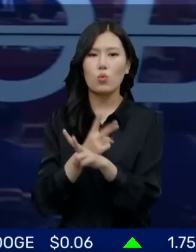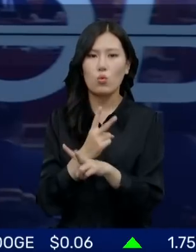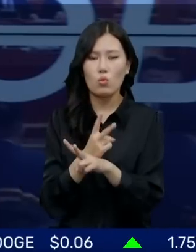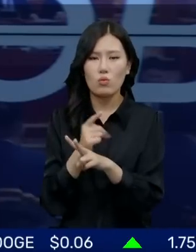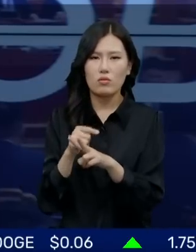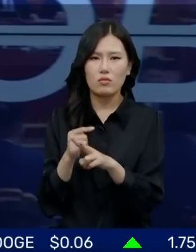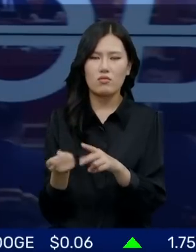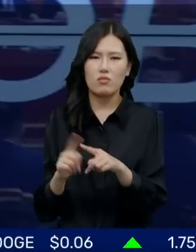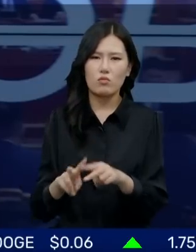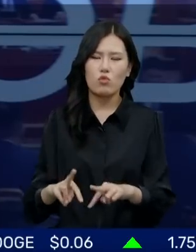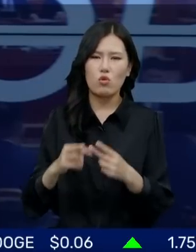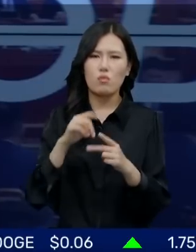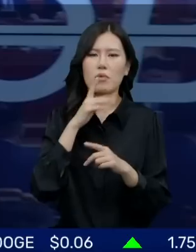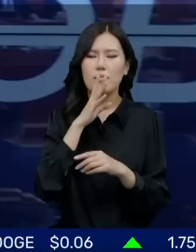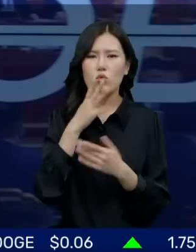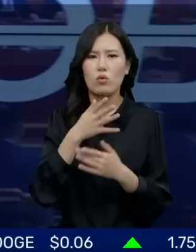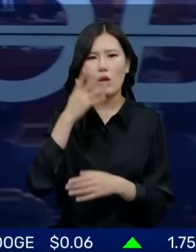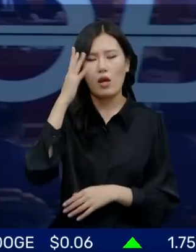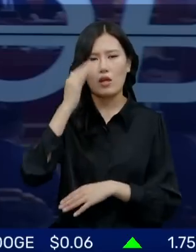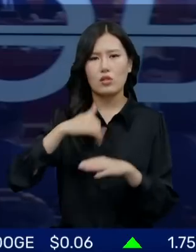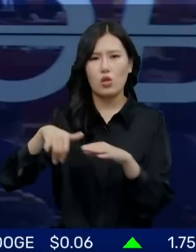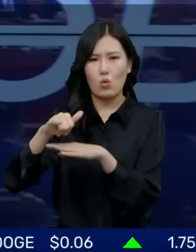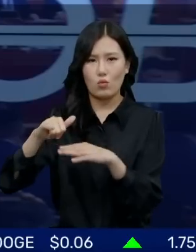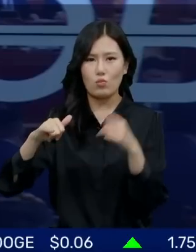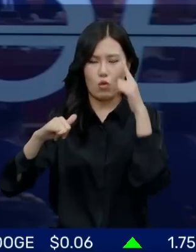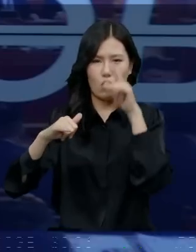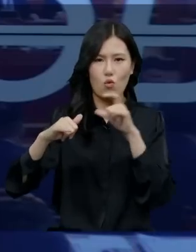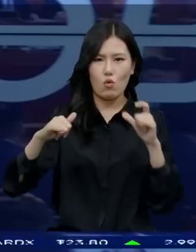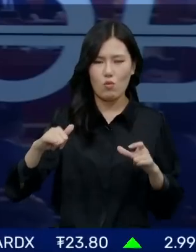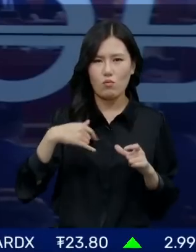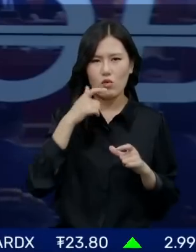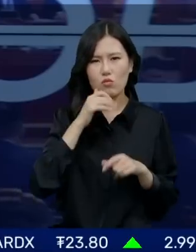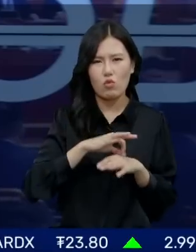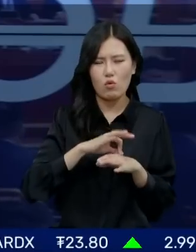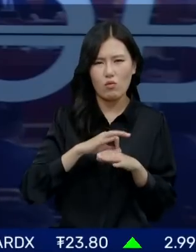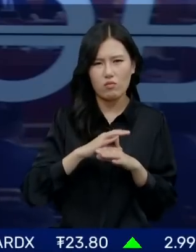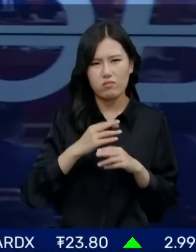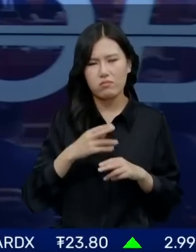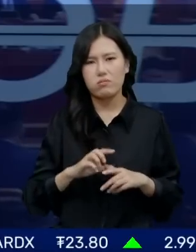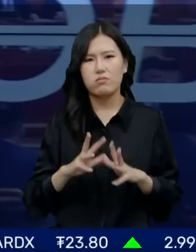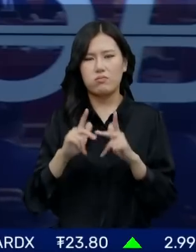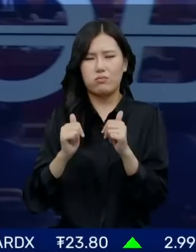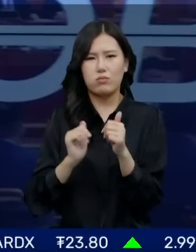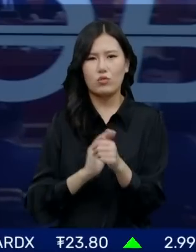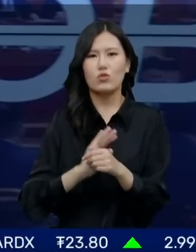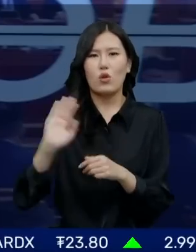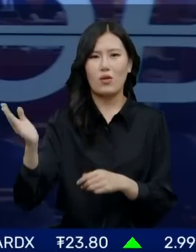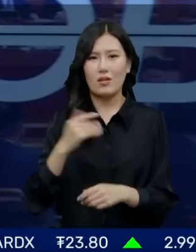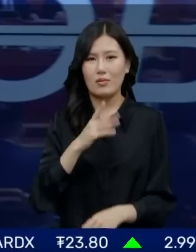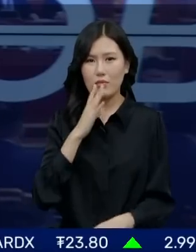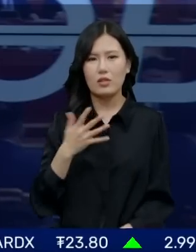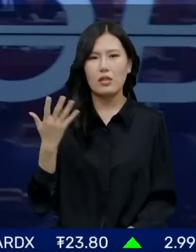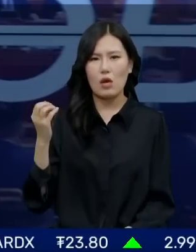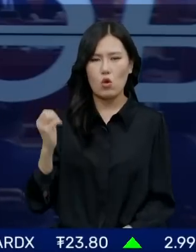оруулахар хэлэлцүүлсэн. Заашгүй гадаадад эмчлүүлэхээр явж байгаа иргэдийн зарлын 5% даадаг байсныг нэмэгдүүлэхийг энэ хуулийн төсөлд тусгасан байгаа